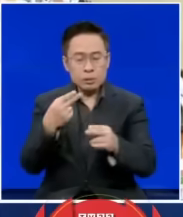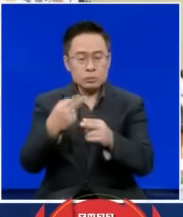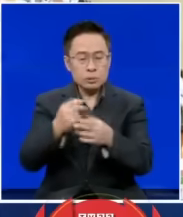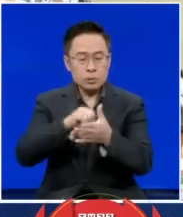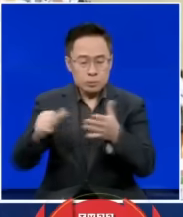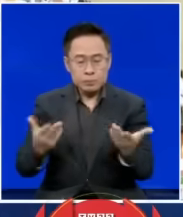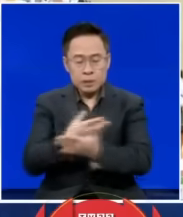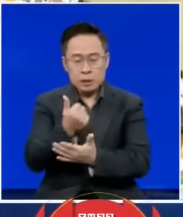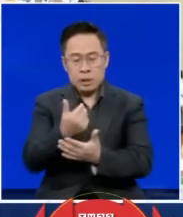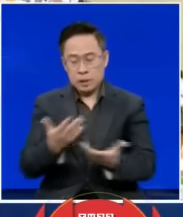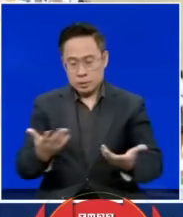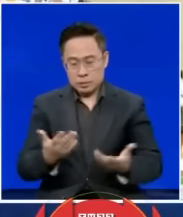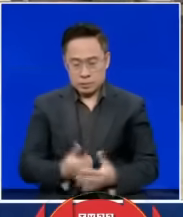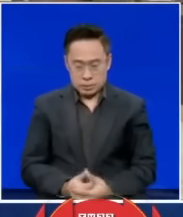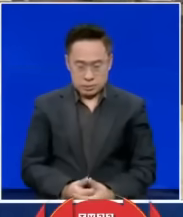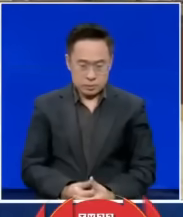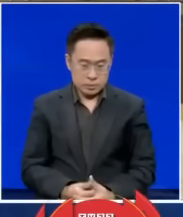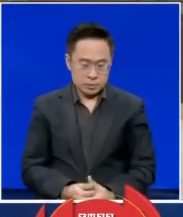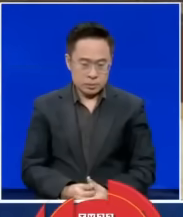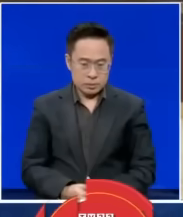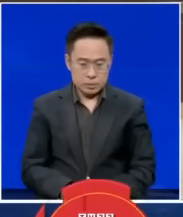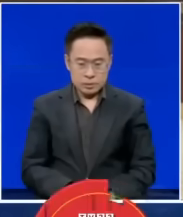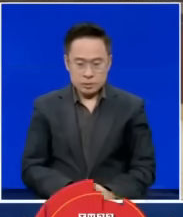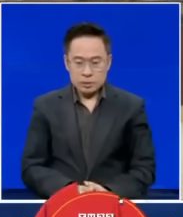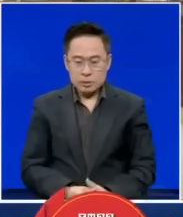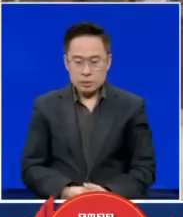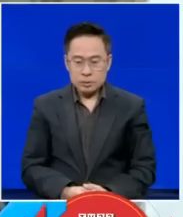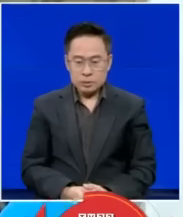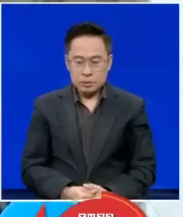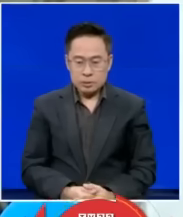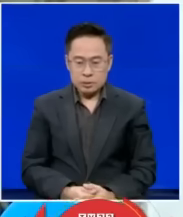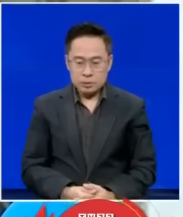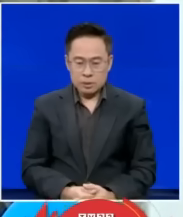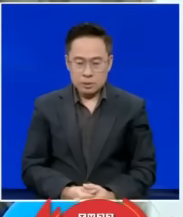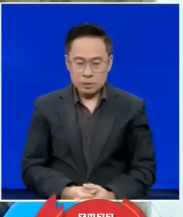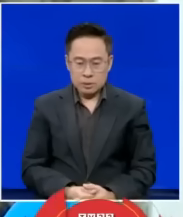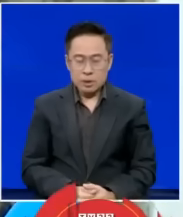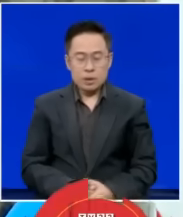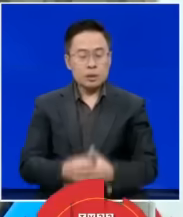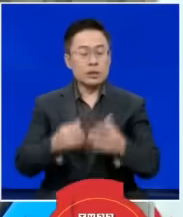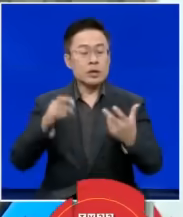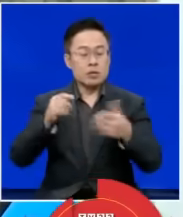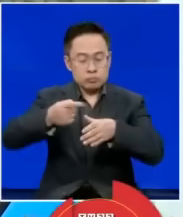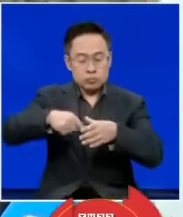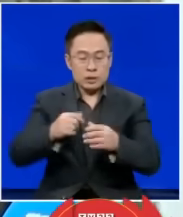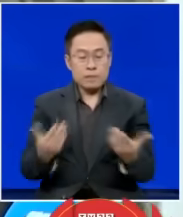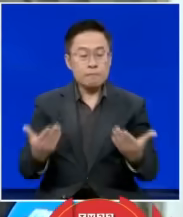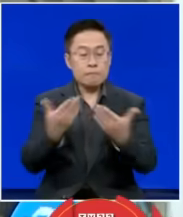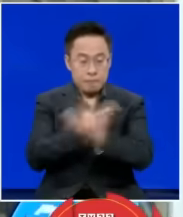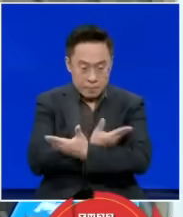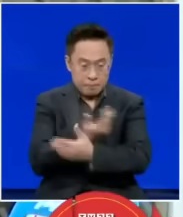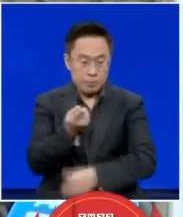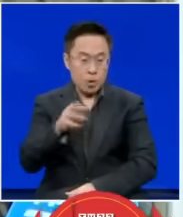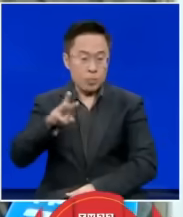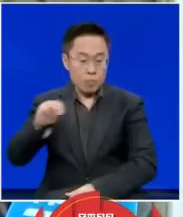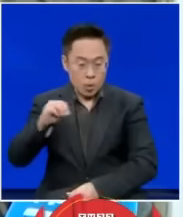าท่านนายกบอกอันนี้ไม่แน่ใจค่ะ ต้องบอกว่าเรื่องคำว่าแรงกระเพื่อมนี่คืออะไรนะครับอย่างที่ผมเคยเรียนไปเมื่อ